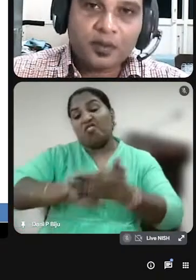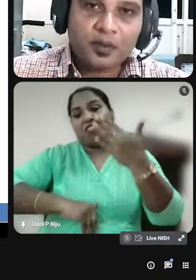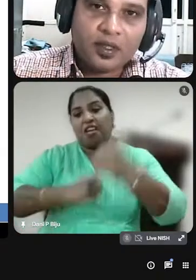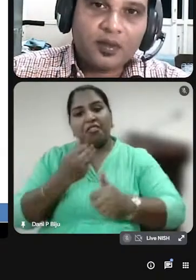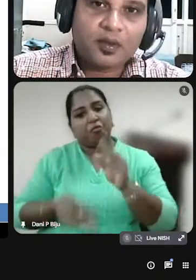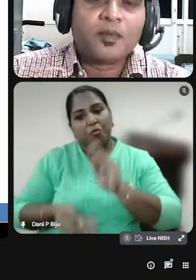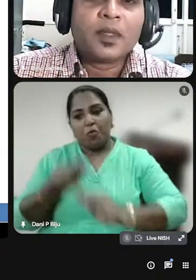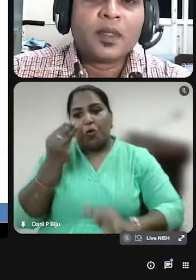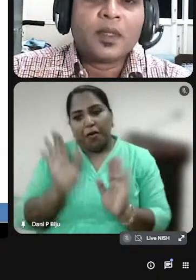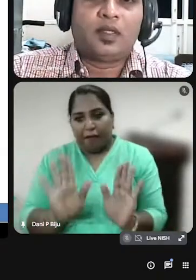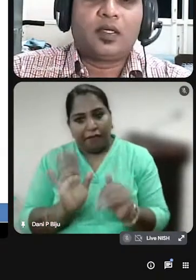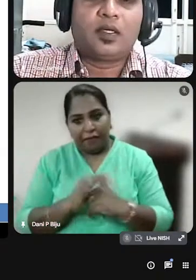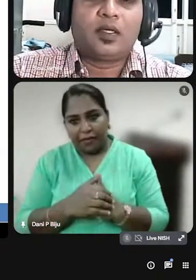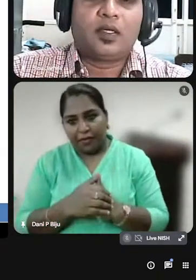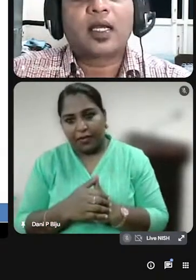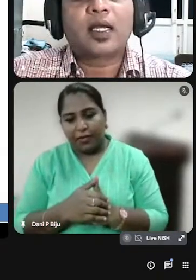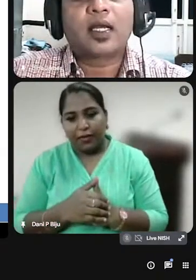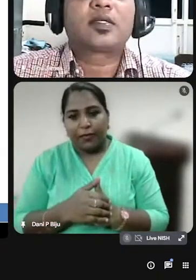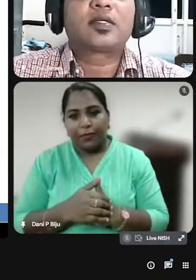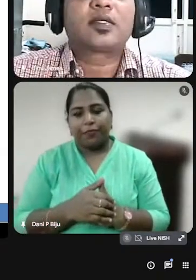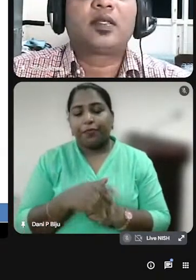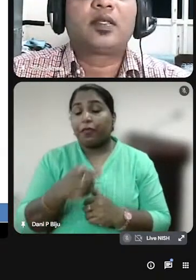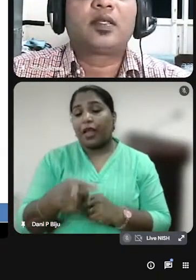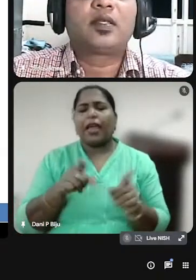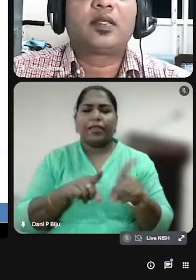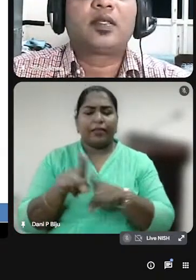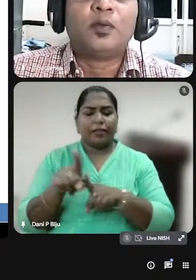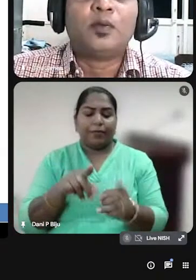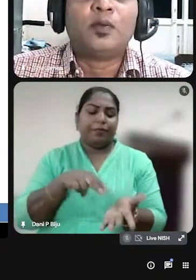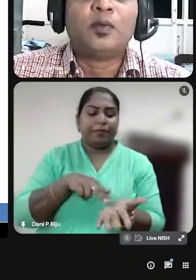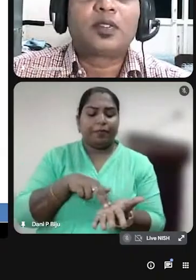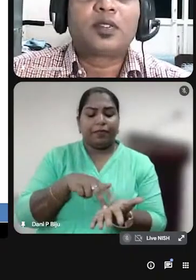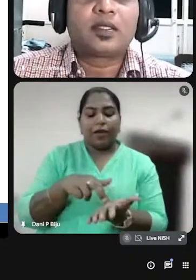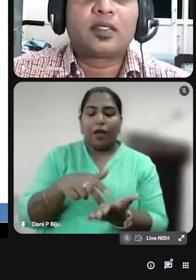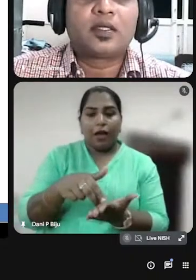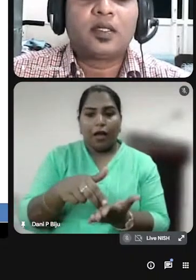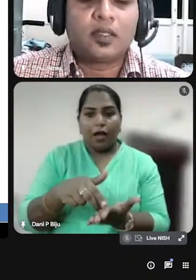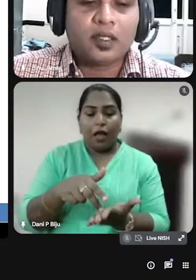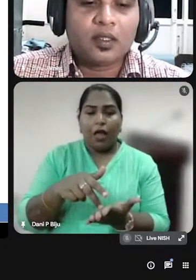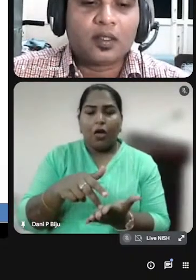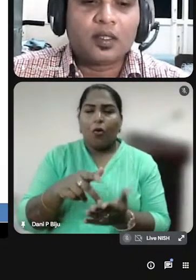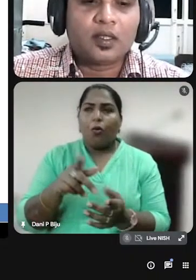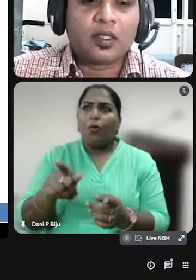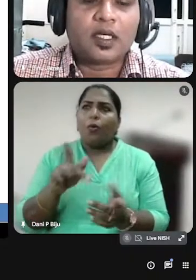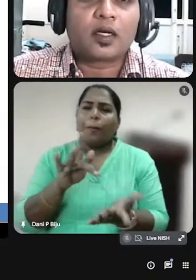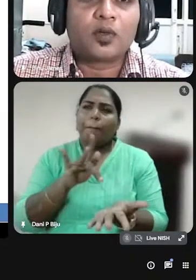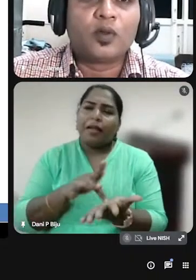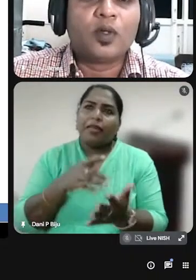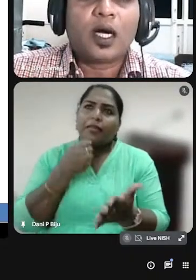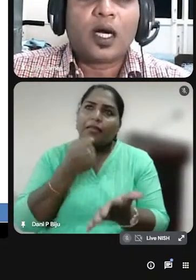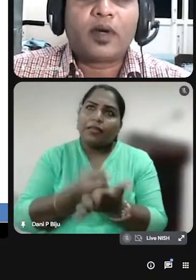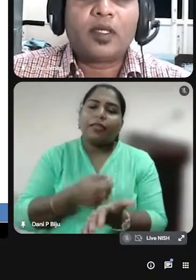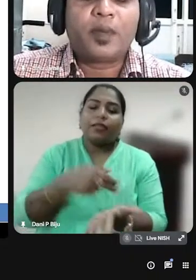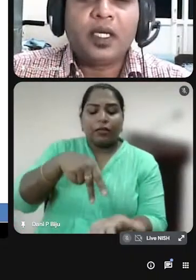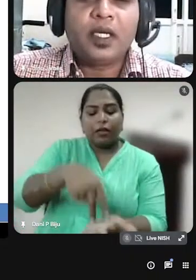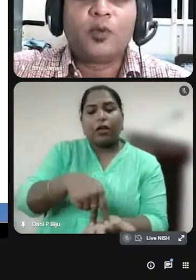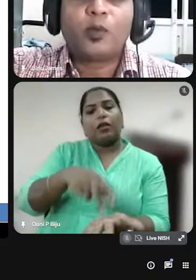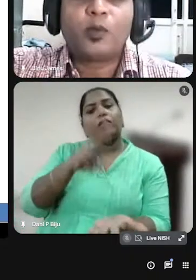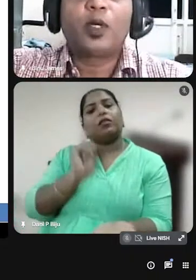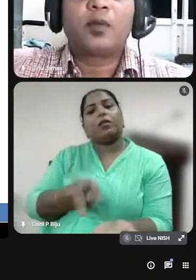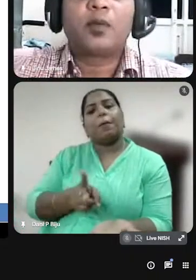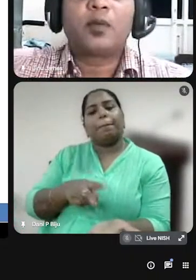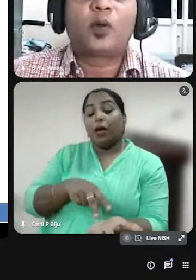ഈ ഒരു ഇതാണ്. അതായത് നടക്കുന്ന സമയത്ത് നിന്നു പോവുക, ഒരു സ്ഥലത്ത് നടക്കുന്നു, അവിടുന്ന്